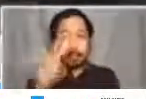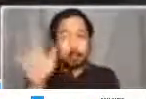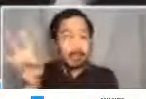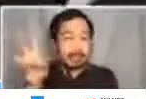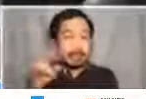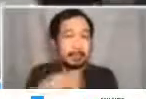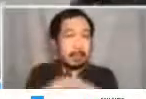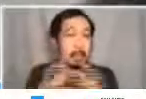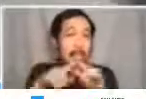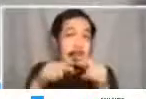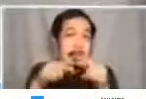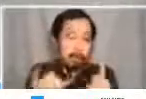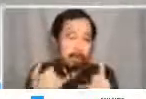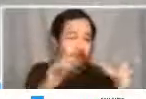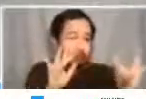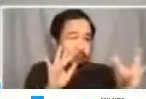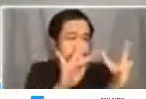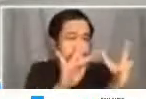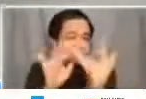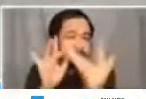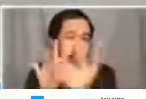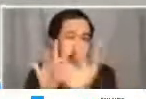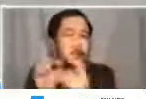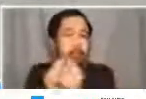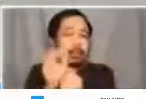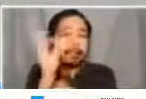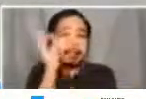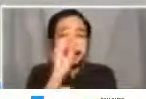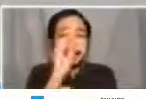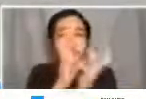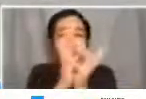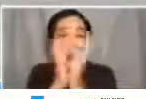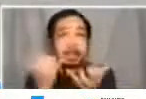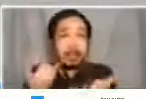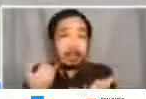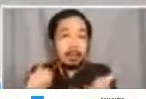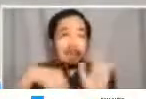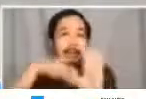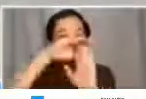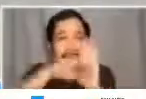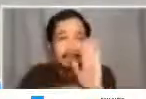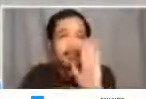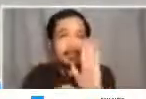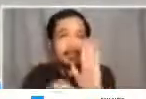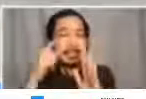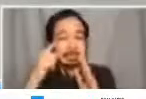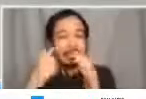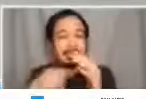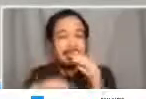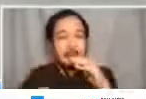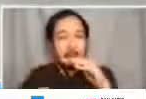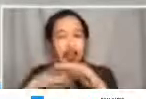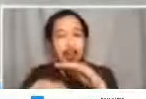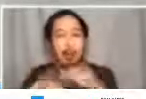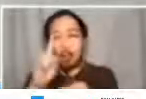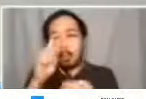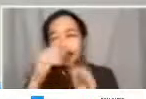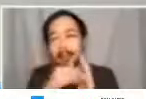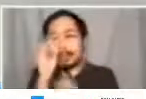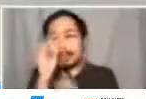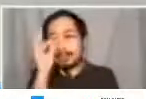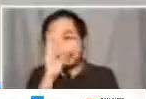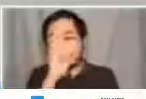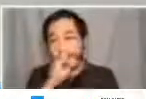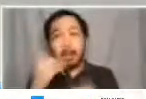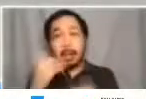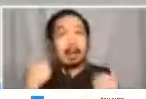nag-lockdown sila. So, people were constrained to stay in their homes. And then kung lalabas, dapat isa lang